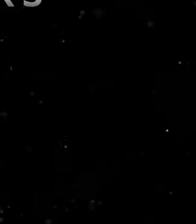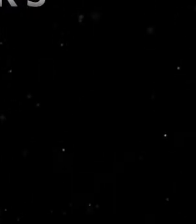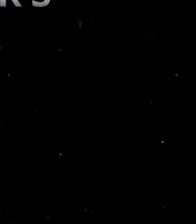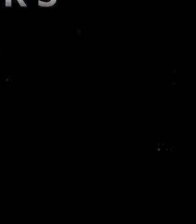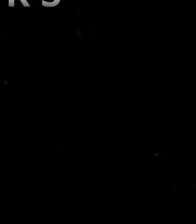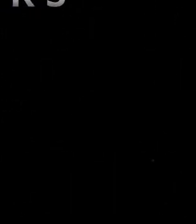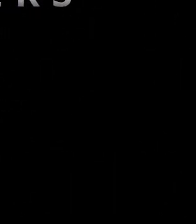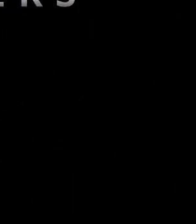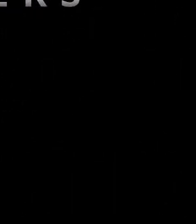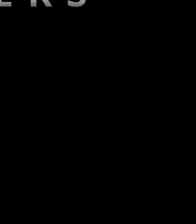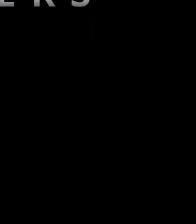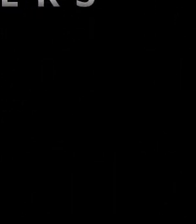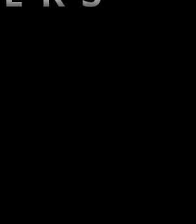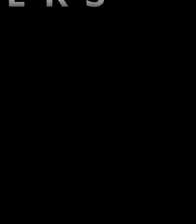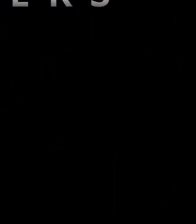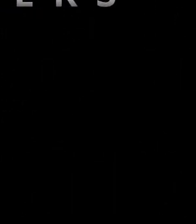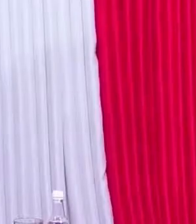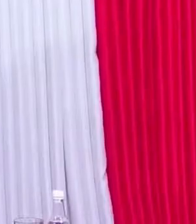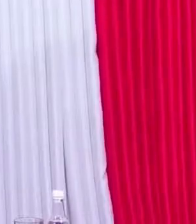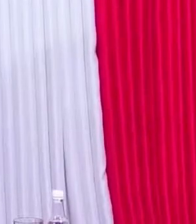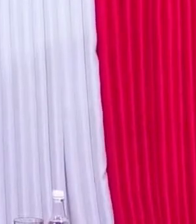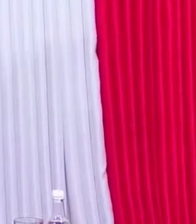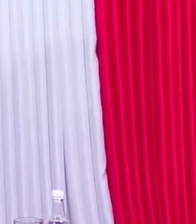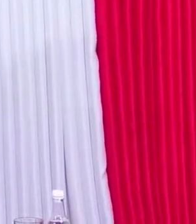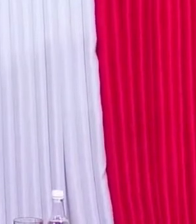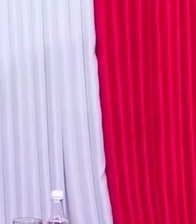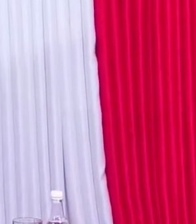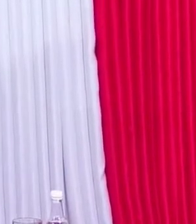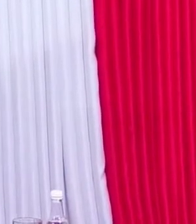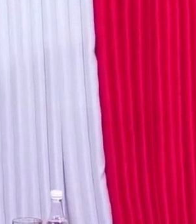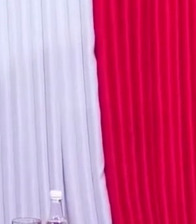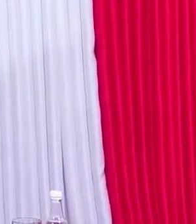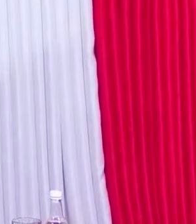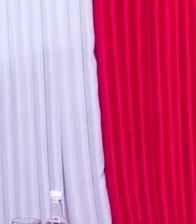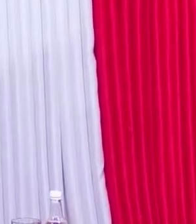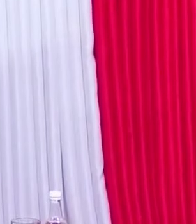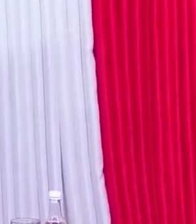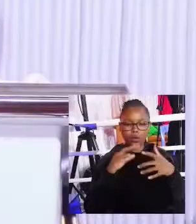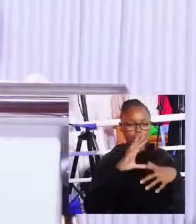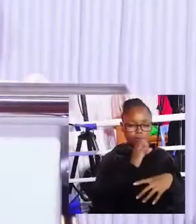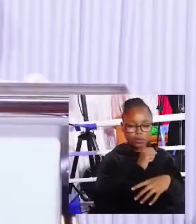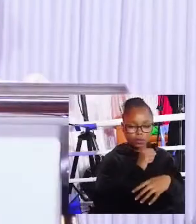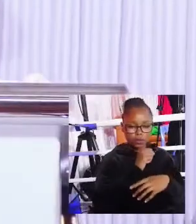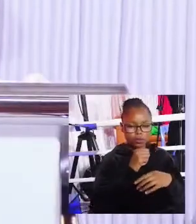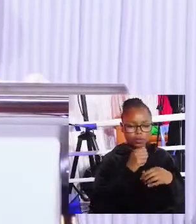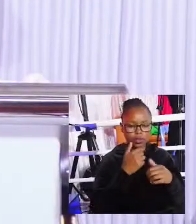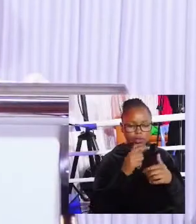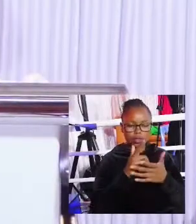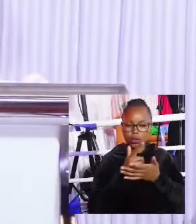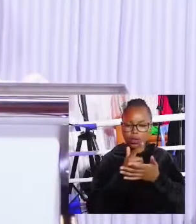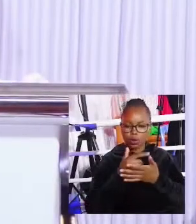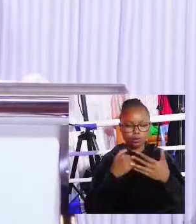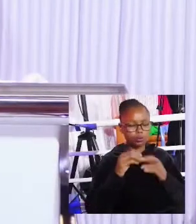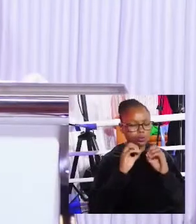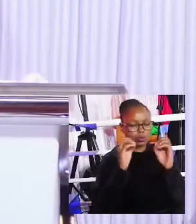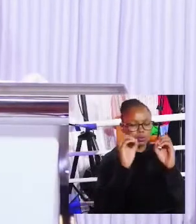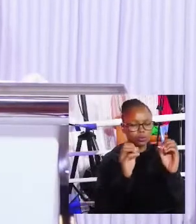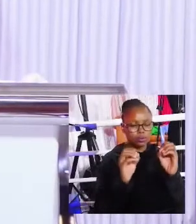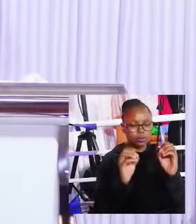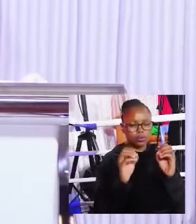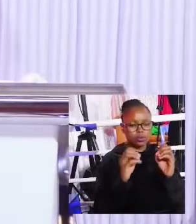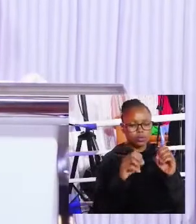ina igogona inenerea monthly prayers Nerea uharele ilio nedu katishia Ngai Bishop John Githiri na Reverend Rachel Wakulia